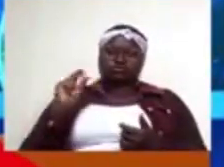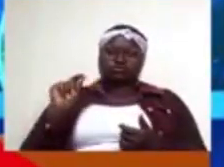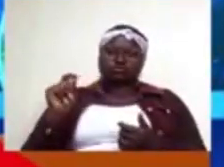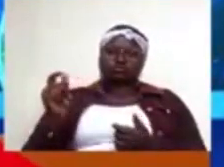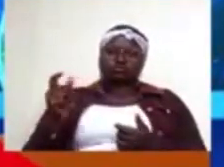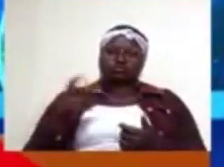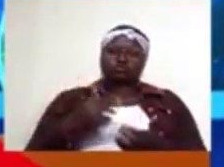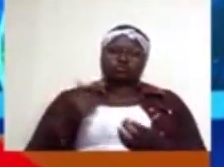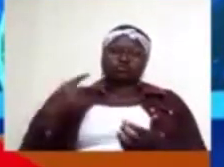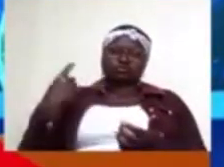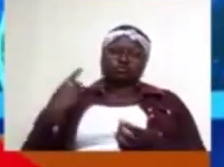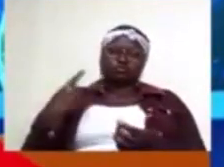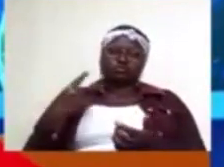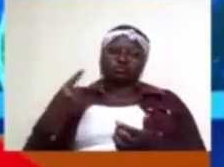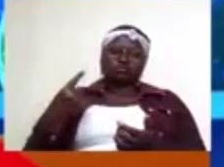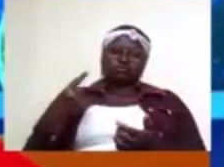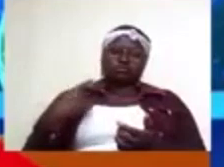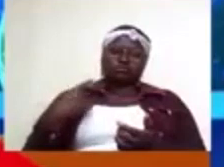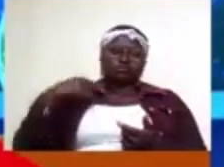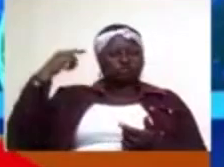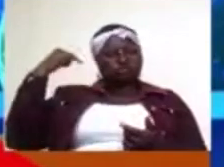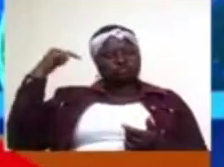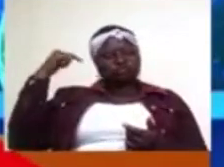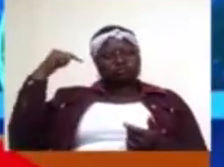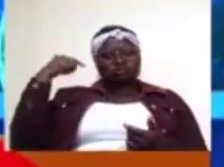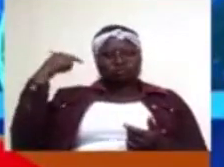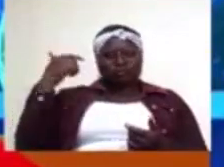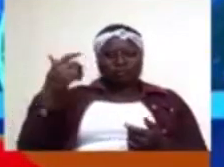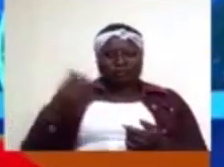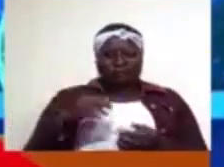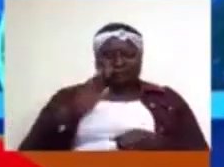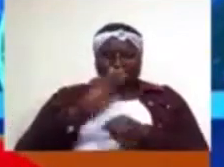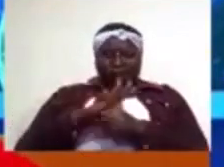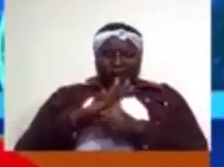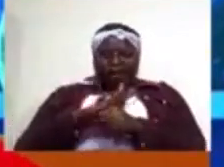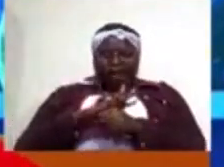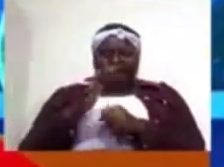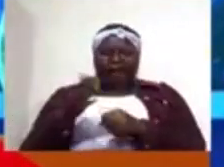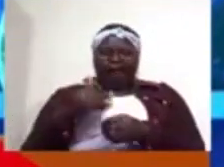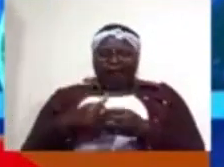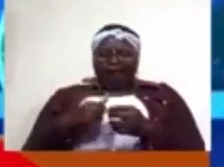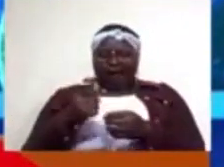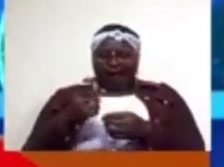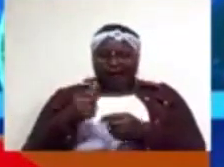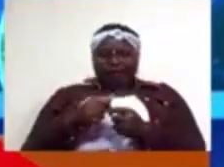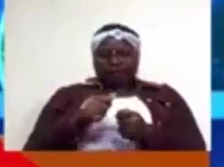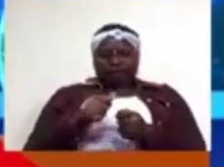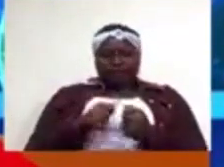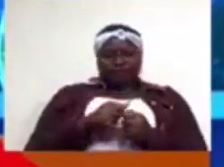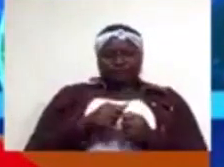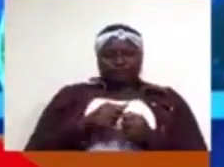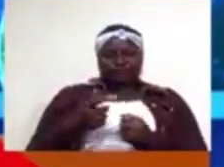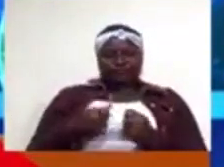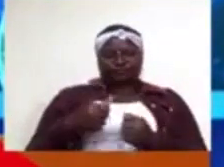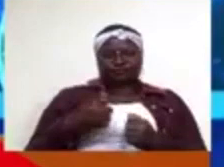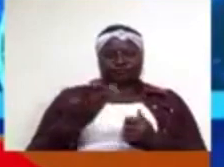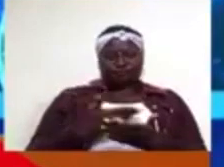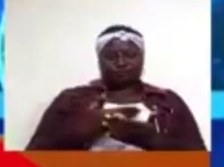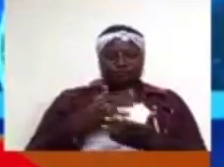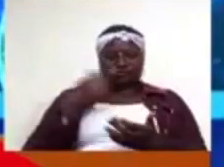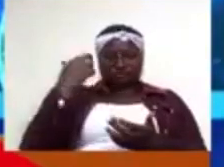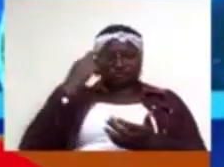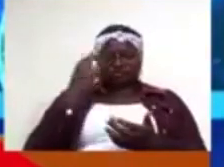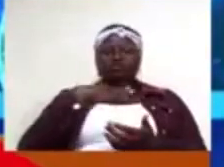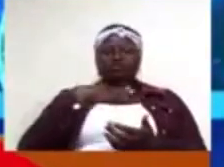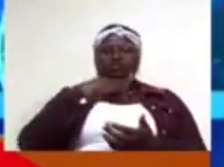ucio eiga ewika ri meciria make ni makundirika ati kiasi hatiri undu ungi arona no onire rigi